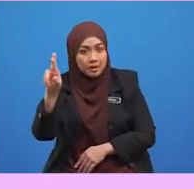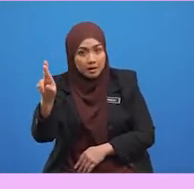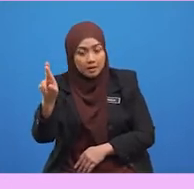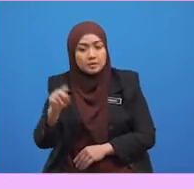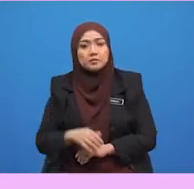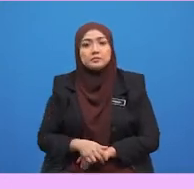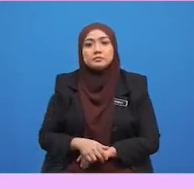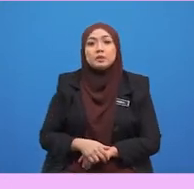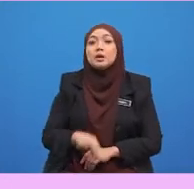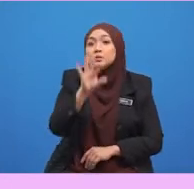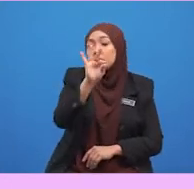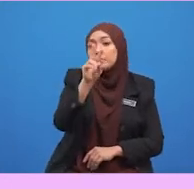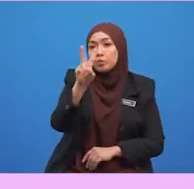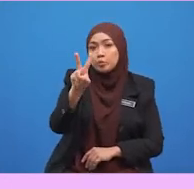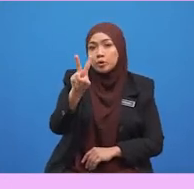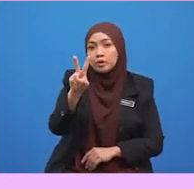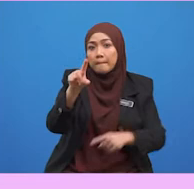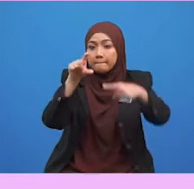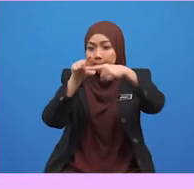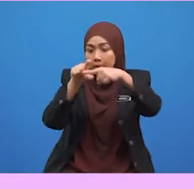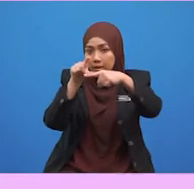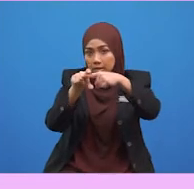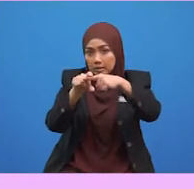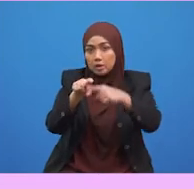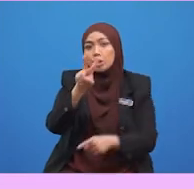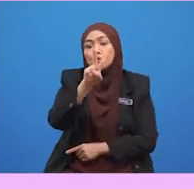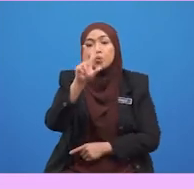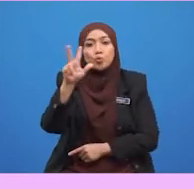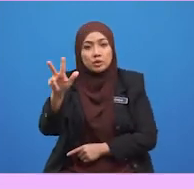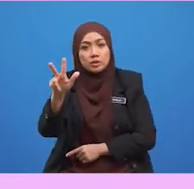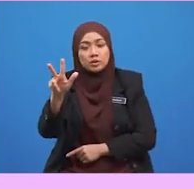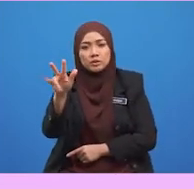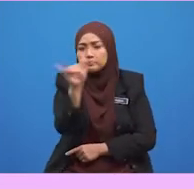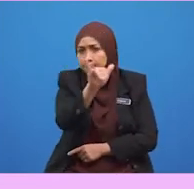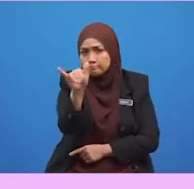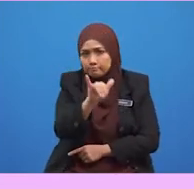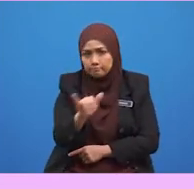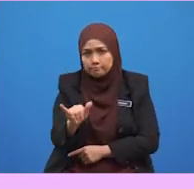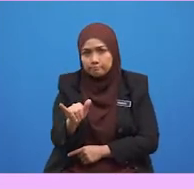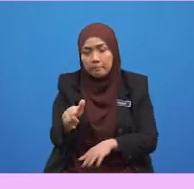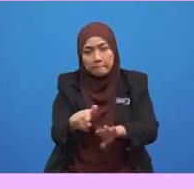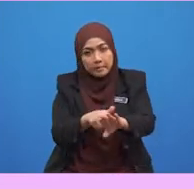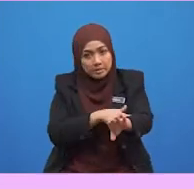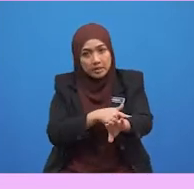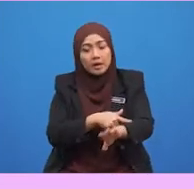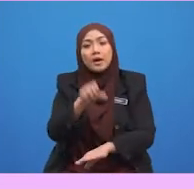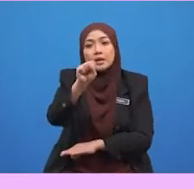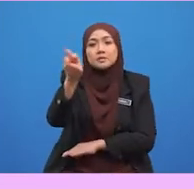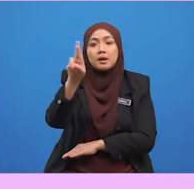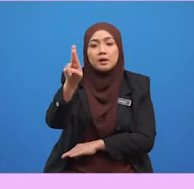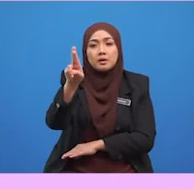23SR. 92 bahagi 23 sama dengan panjang